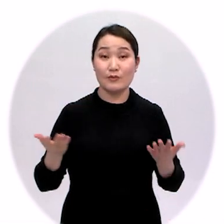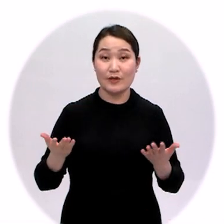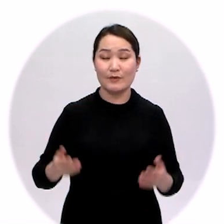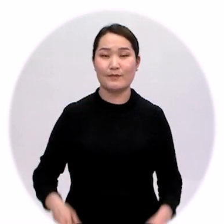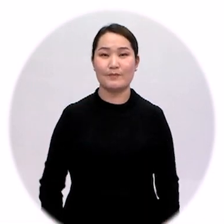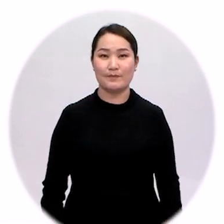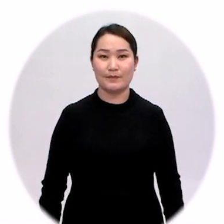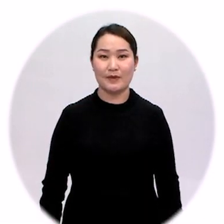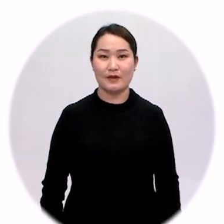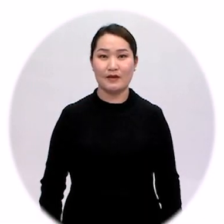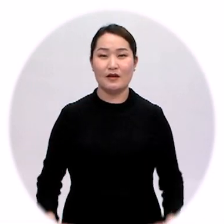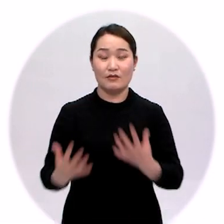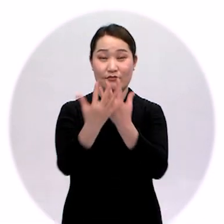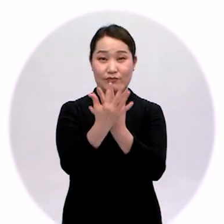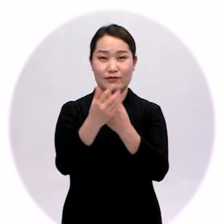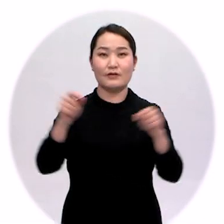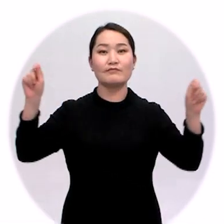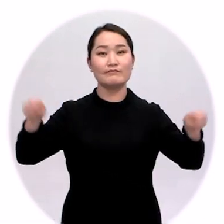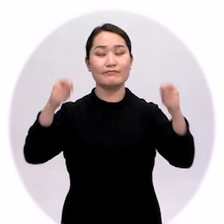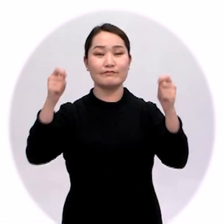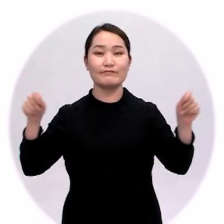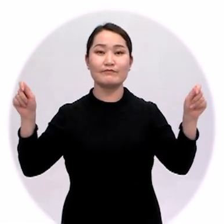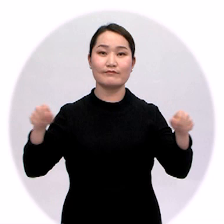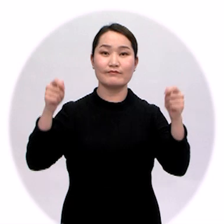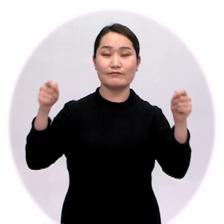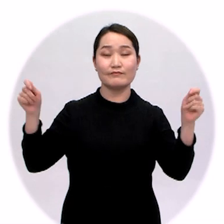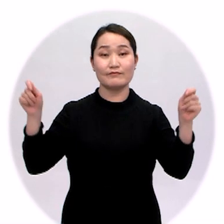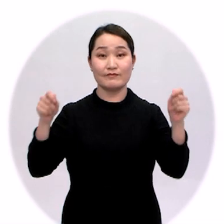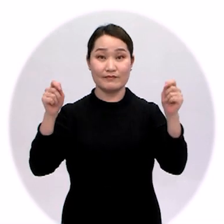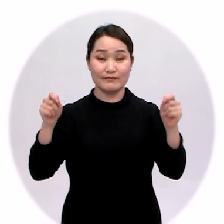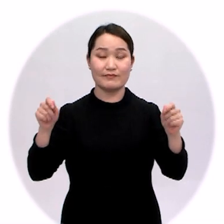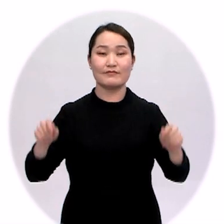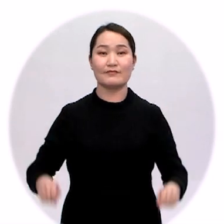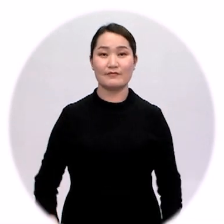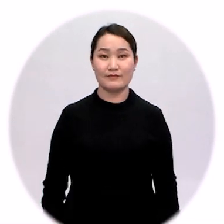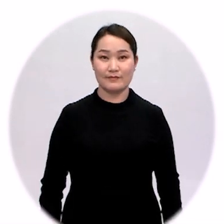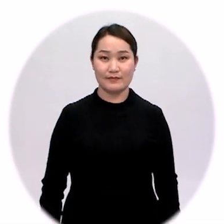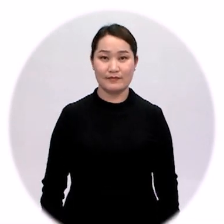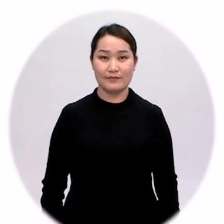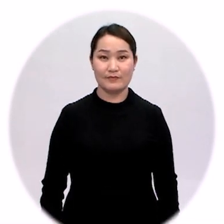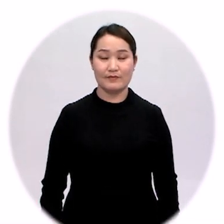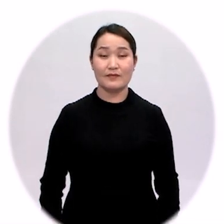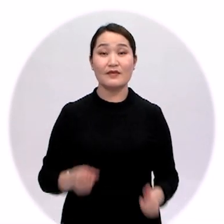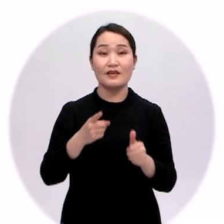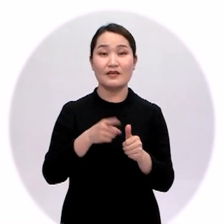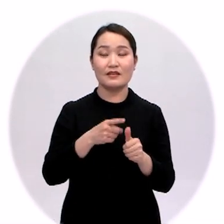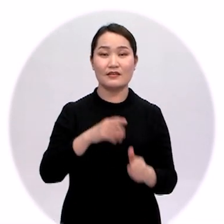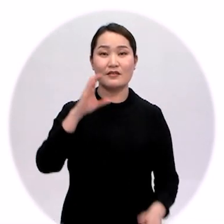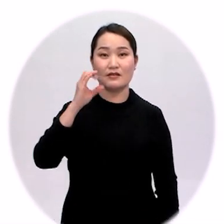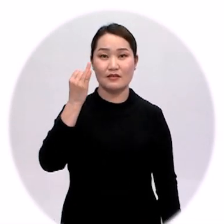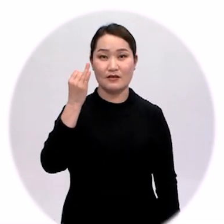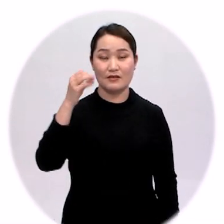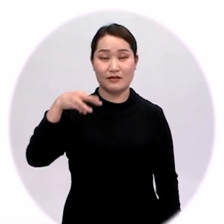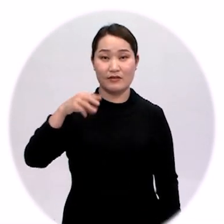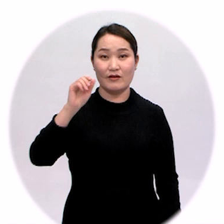Симфон найрал хөгжим. Олон хүний бүрэлдэхүүнтэй хөгжимдхийг симфон найрал хөгжим